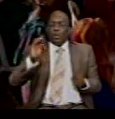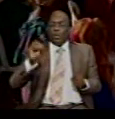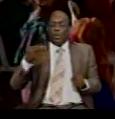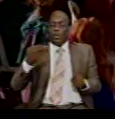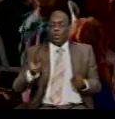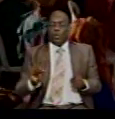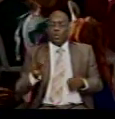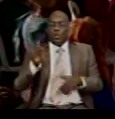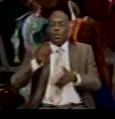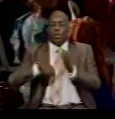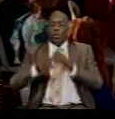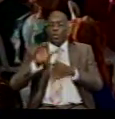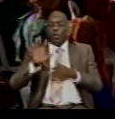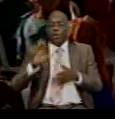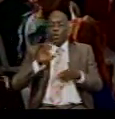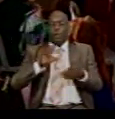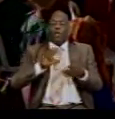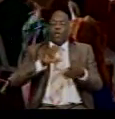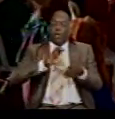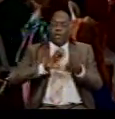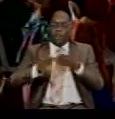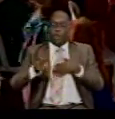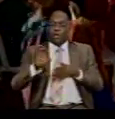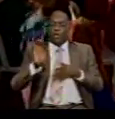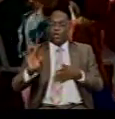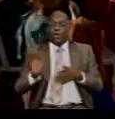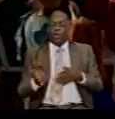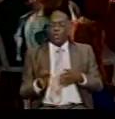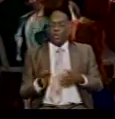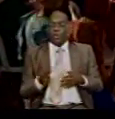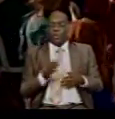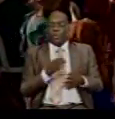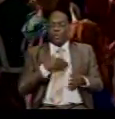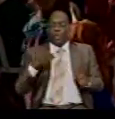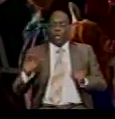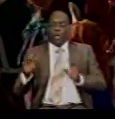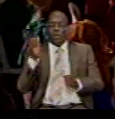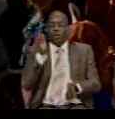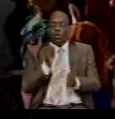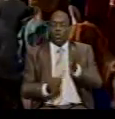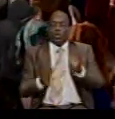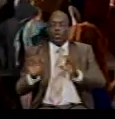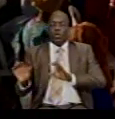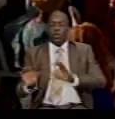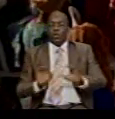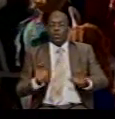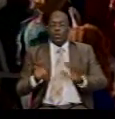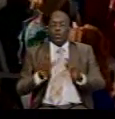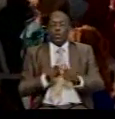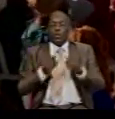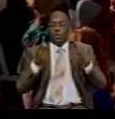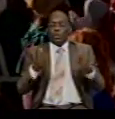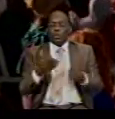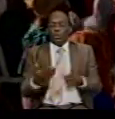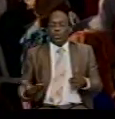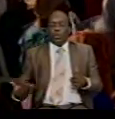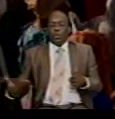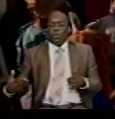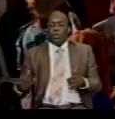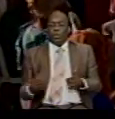Jean chapitre 5, le verset 9. The which doeth great things. Qui fait de grandes choses.